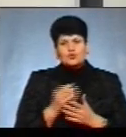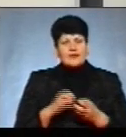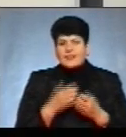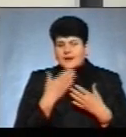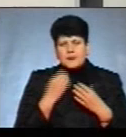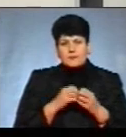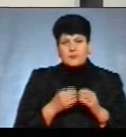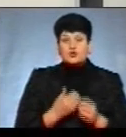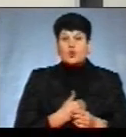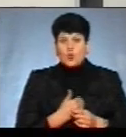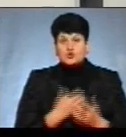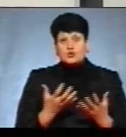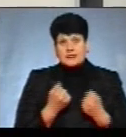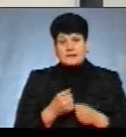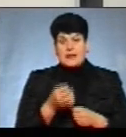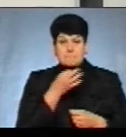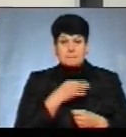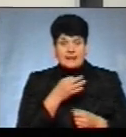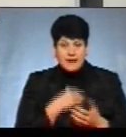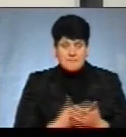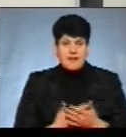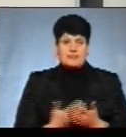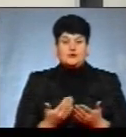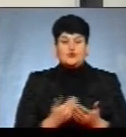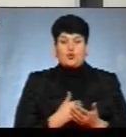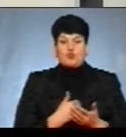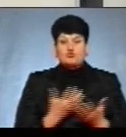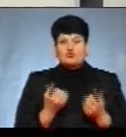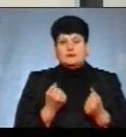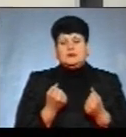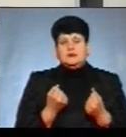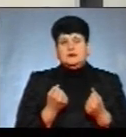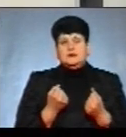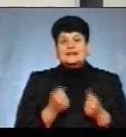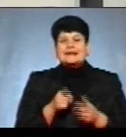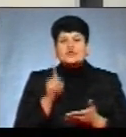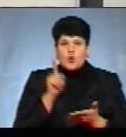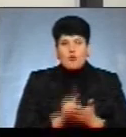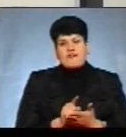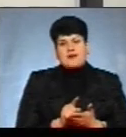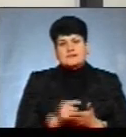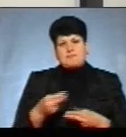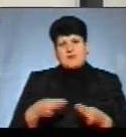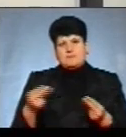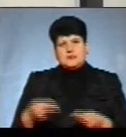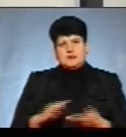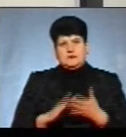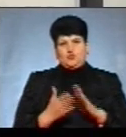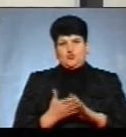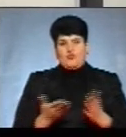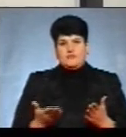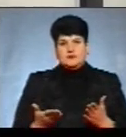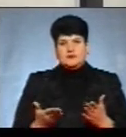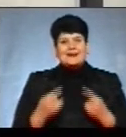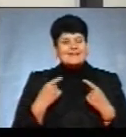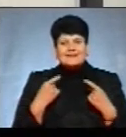немає таких проблем. Але якщо ти хочеш отримувати медикаменти, якщо ти хочеш отримувати саме по доступних ліках, ти зобов'язаний, тому що інакшого